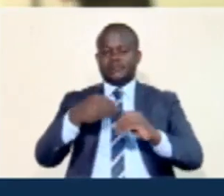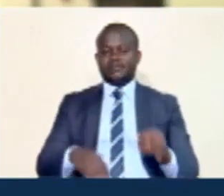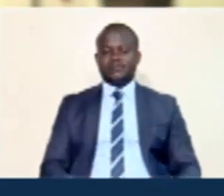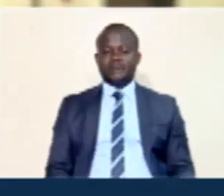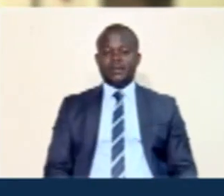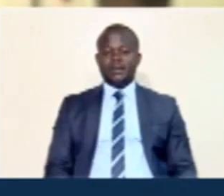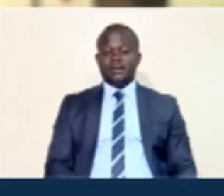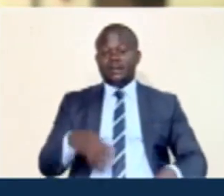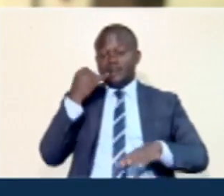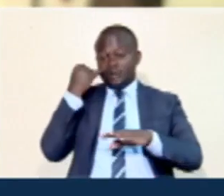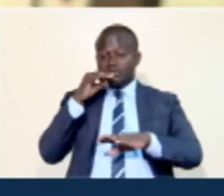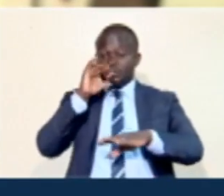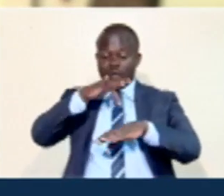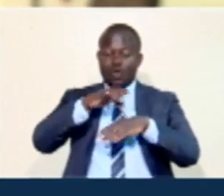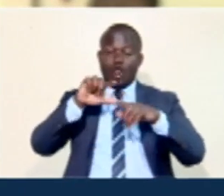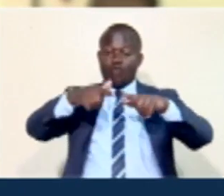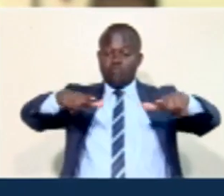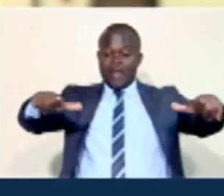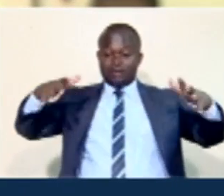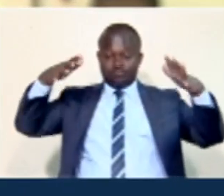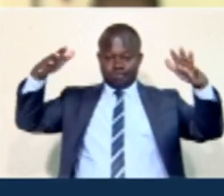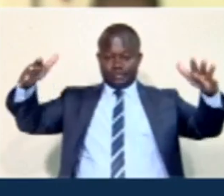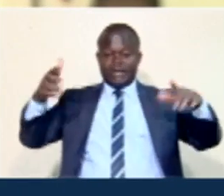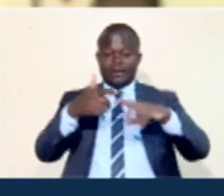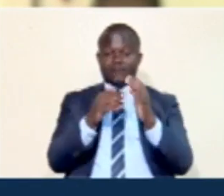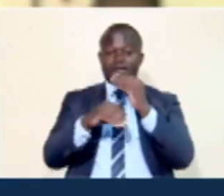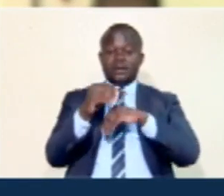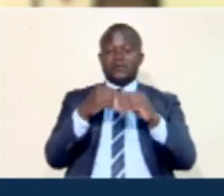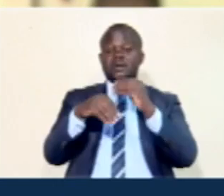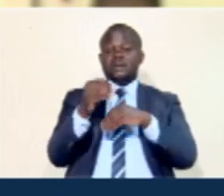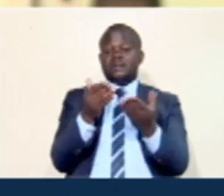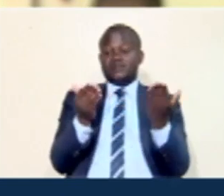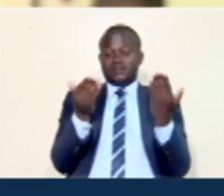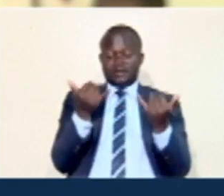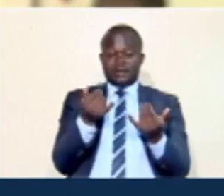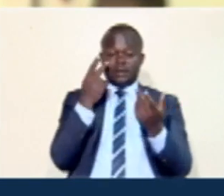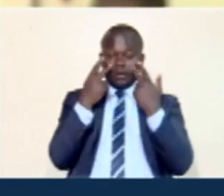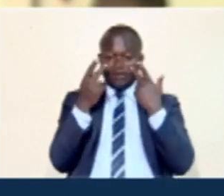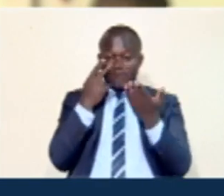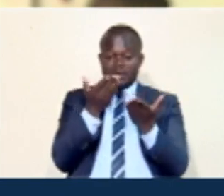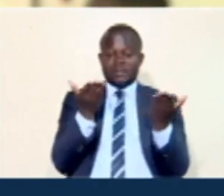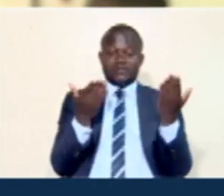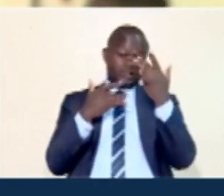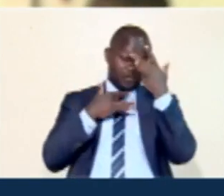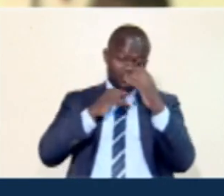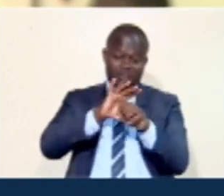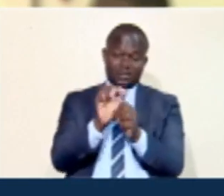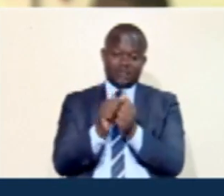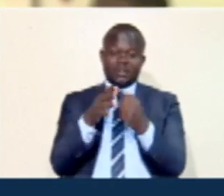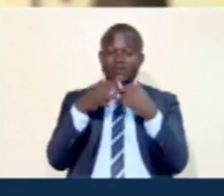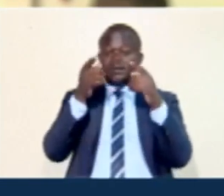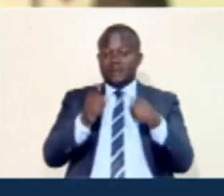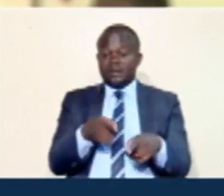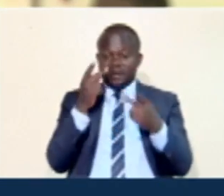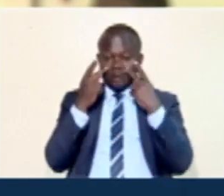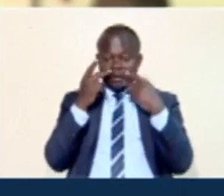Nubwo tudakora ku nyanja, ariko ibicuruzwa ku isoko warabibonye, iki cyorezo cya COVID kije